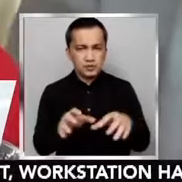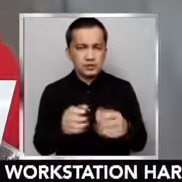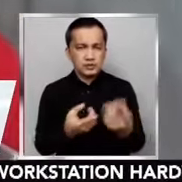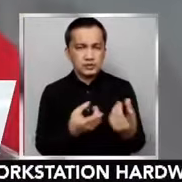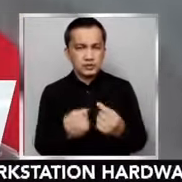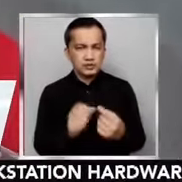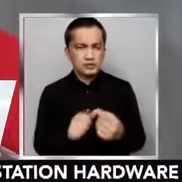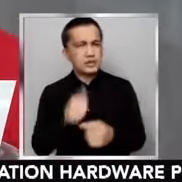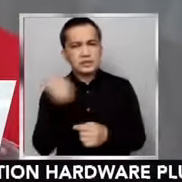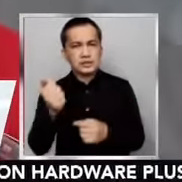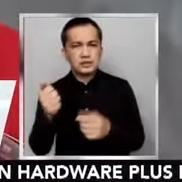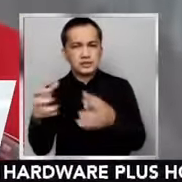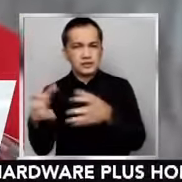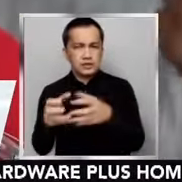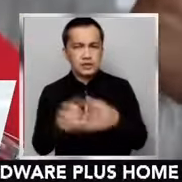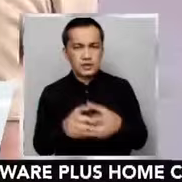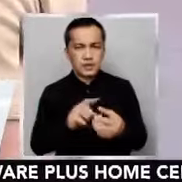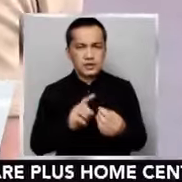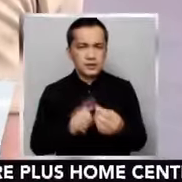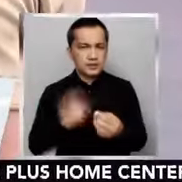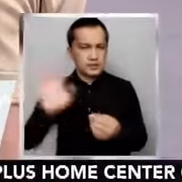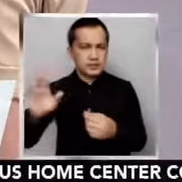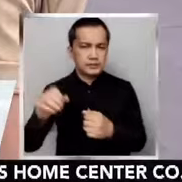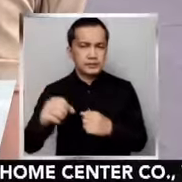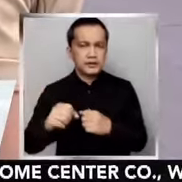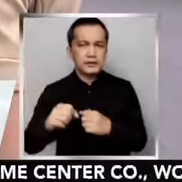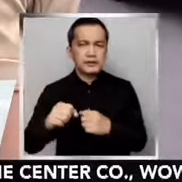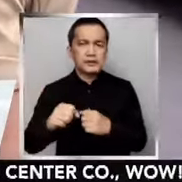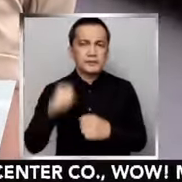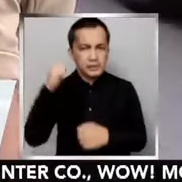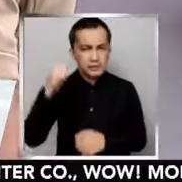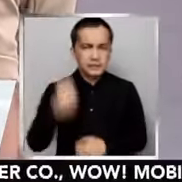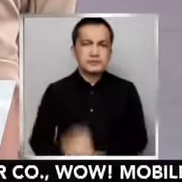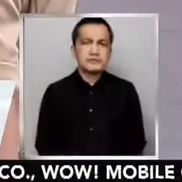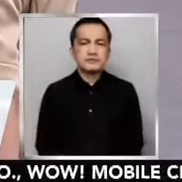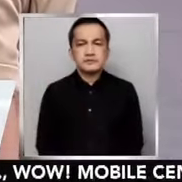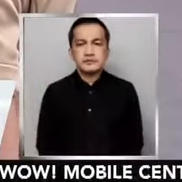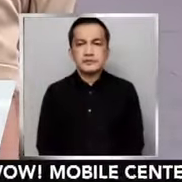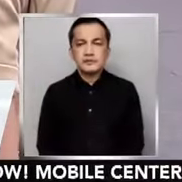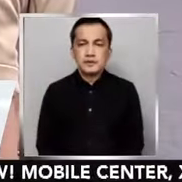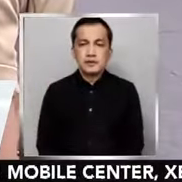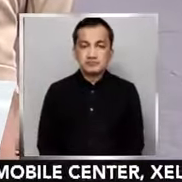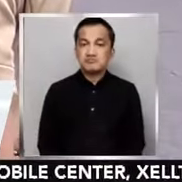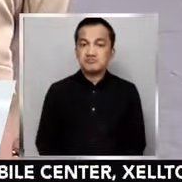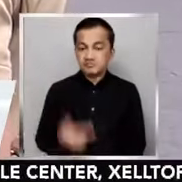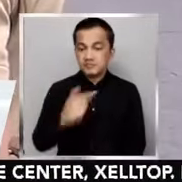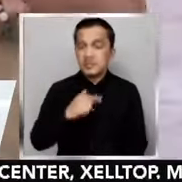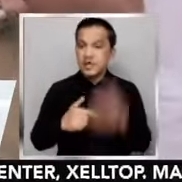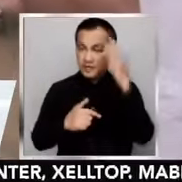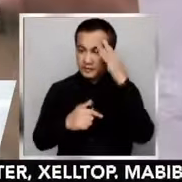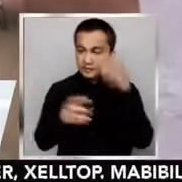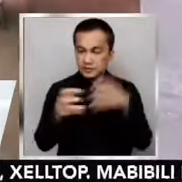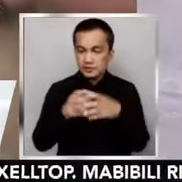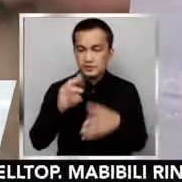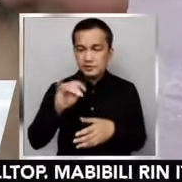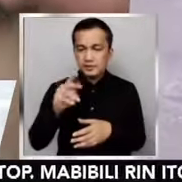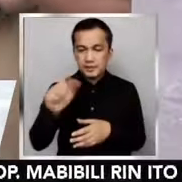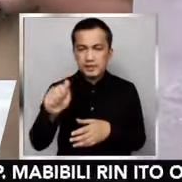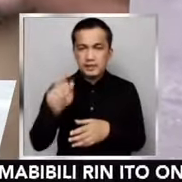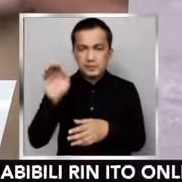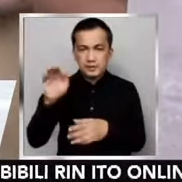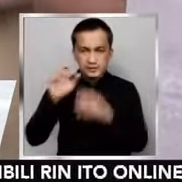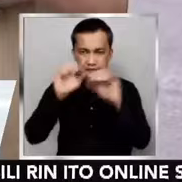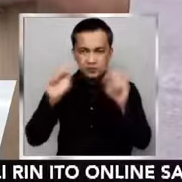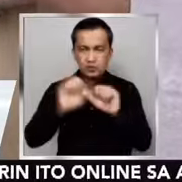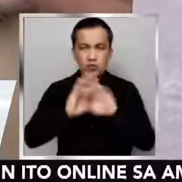sektor tungkol sa kanilang pinaglalaban pero alam din daw ng grupong manibela ang Panawagan ng pangulo na huwag ituloy